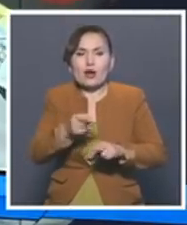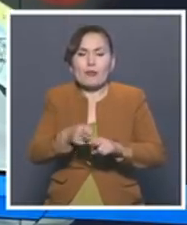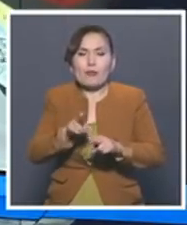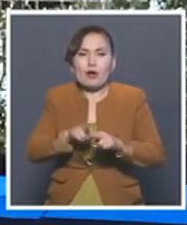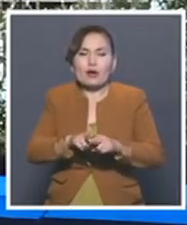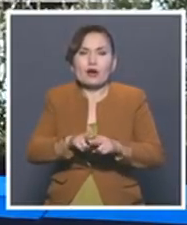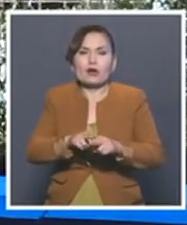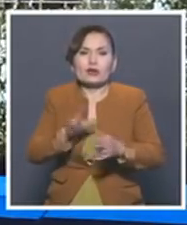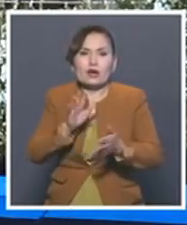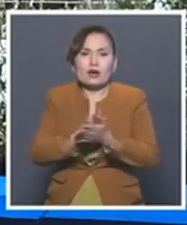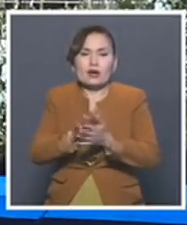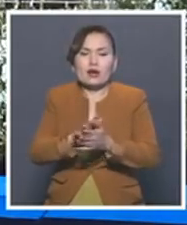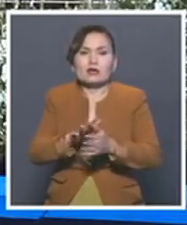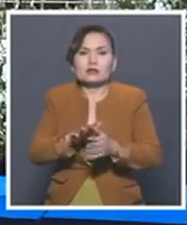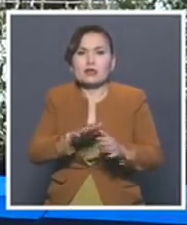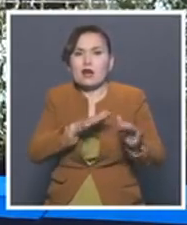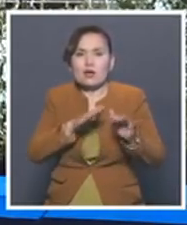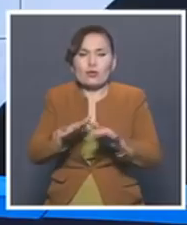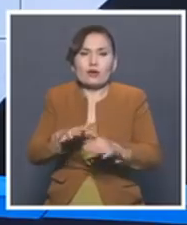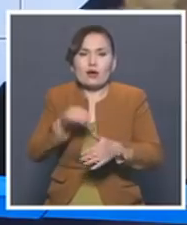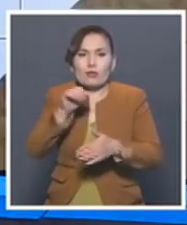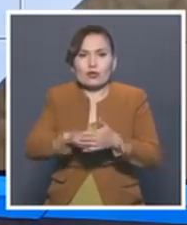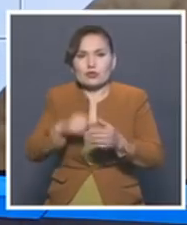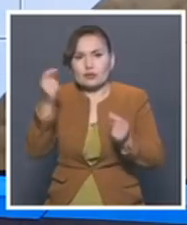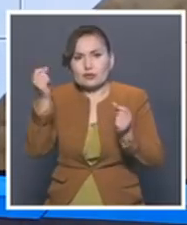құбыры екендігін анықтады. Тілшіміз айтсын.